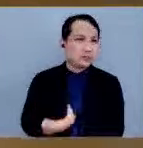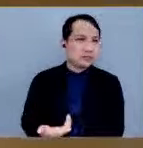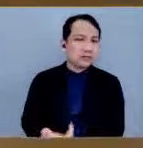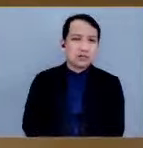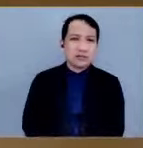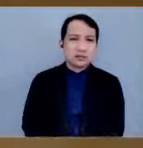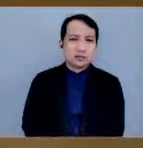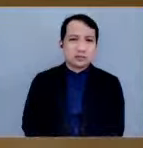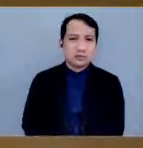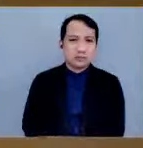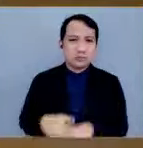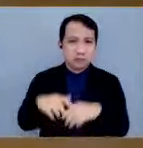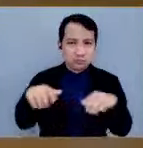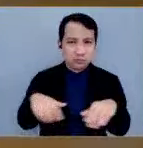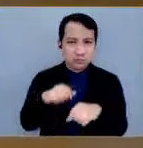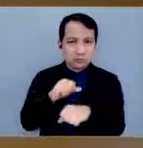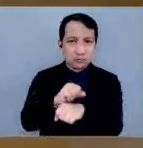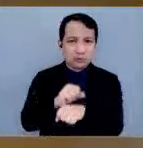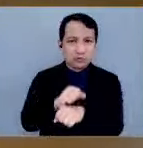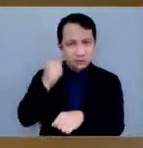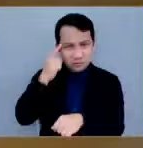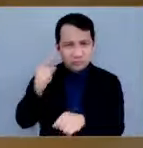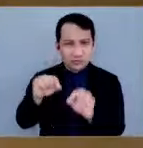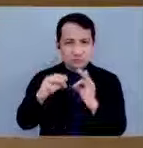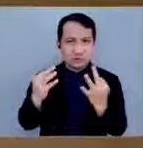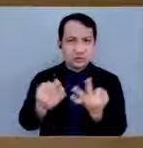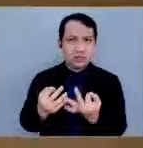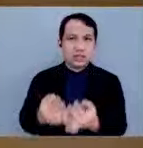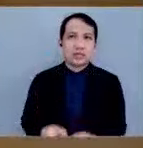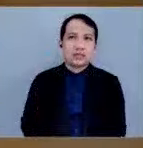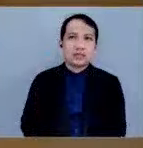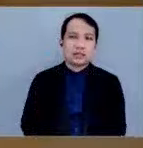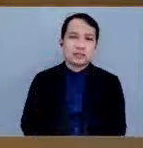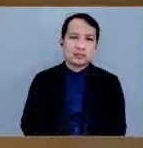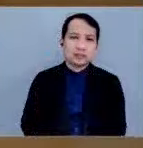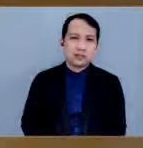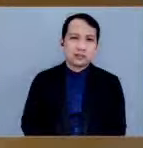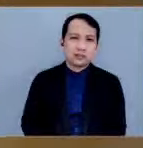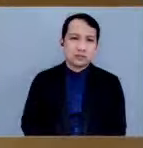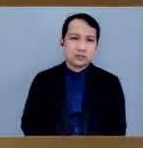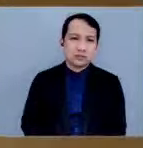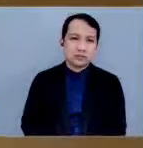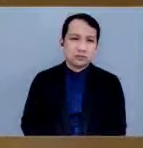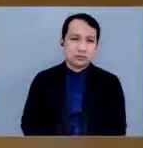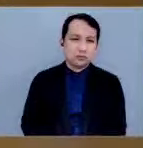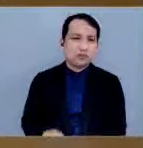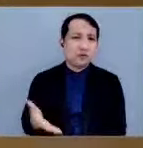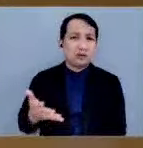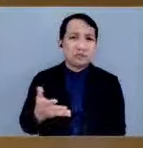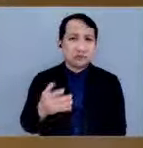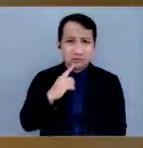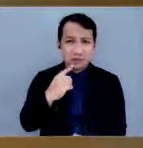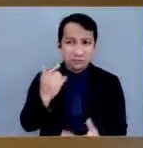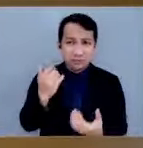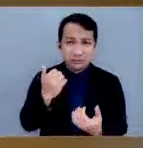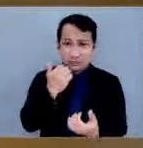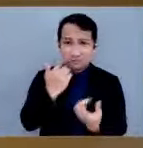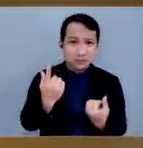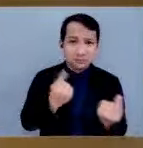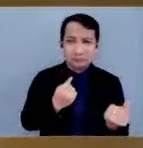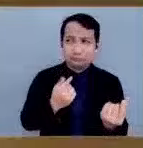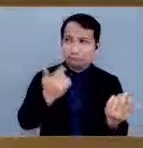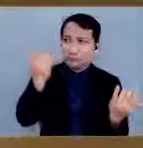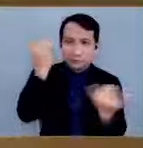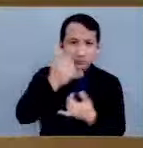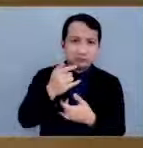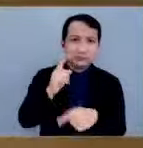magtatrabaho lang sana siya para sa pamilya niya. Sobrang napaka-inosente niya para mawala. Sa tragedya lang